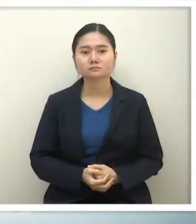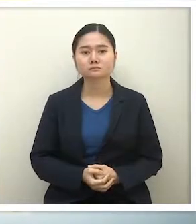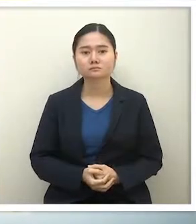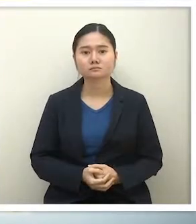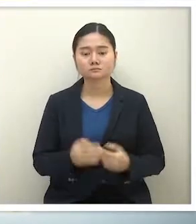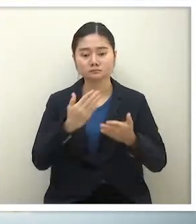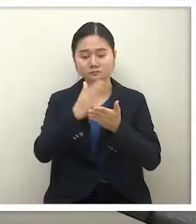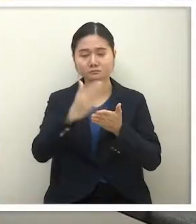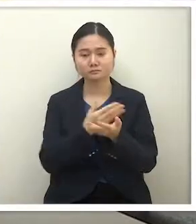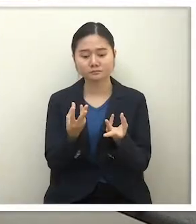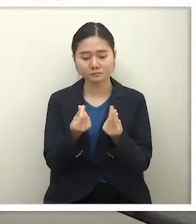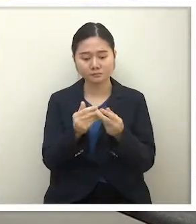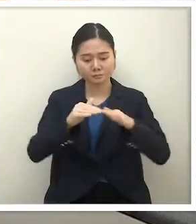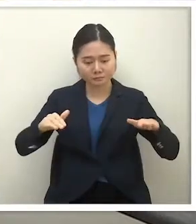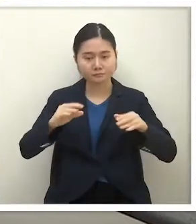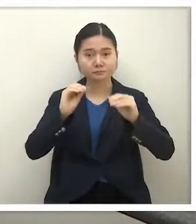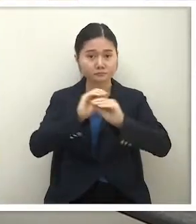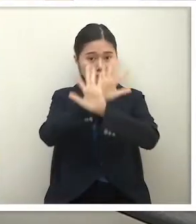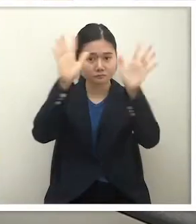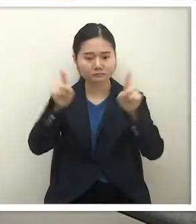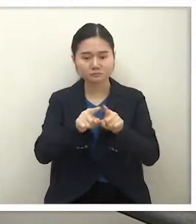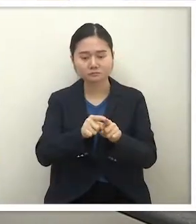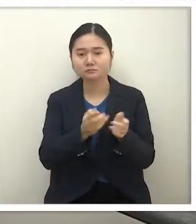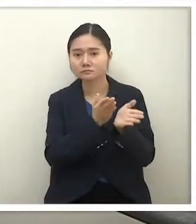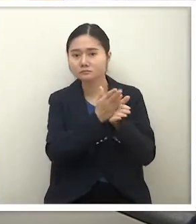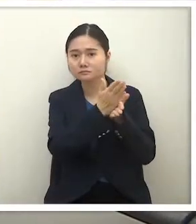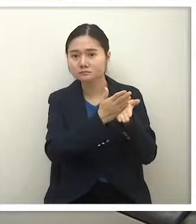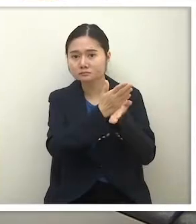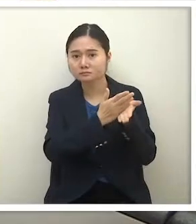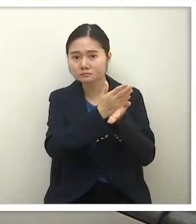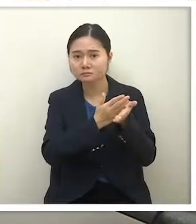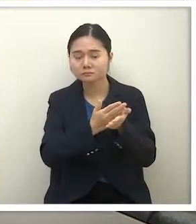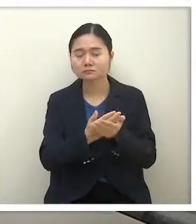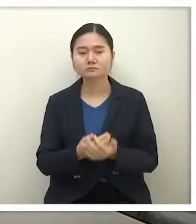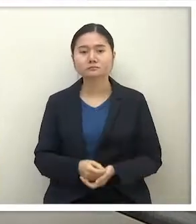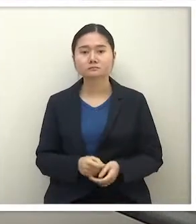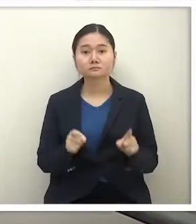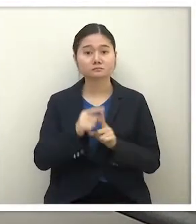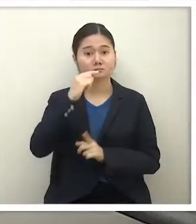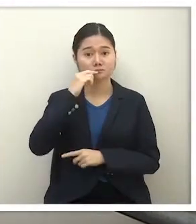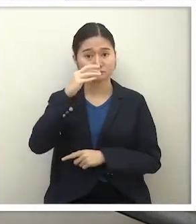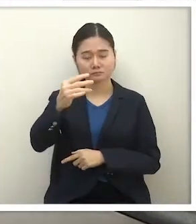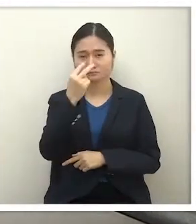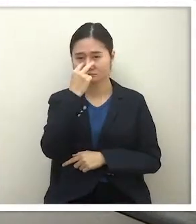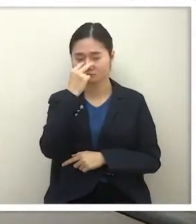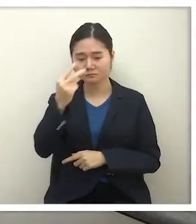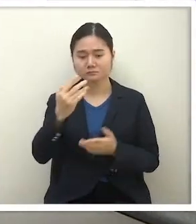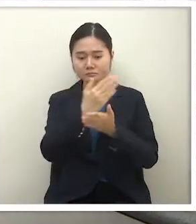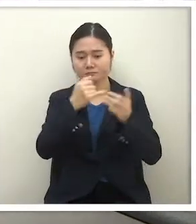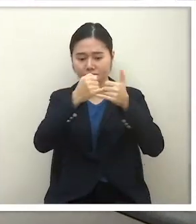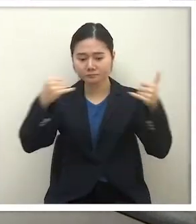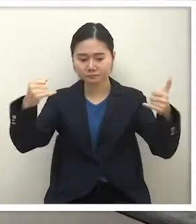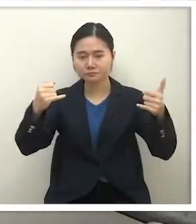กับท้องฟ้าเป็นตัวแบ่งเคยไปทะเลไหมเราจะเห็นชัดเจนเลยใช่ไหมครับเส้นแบ่งทะ